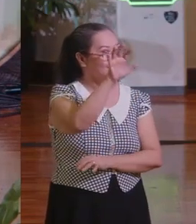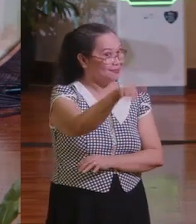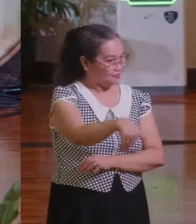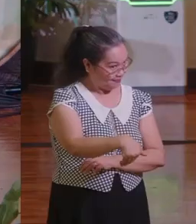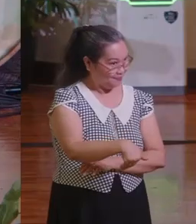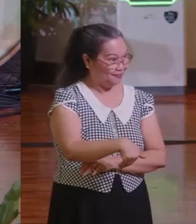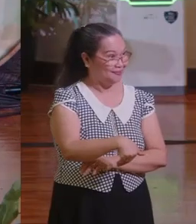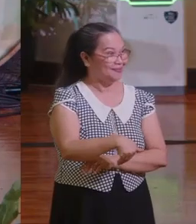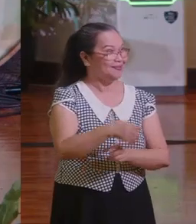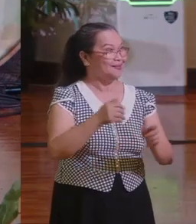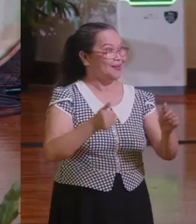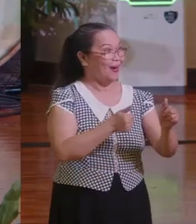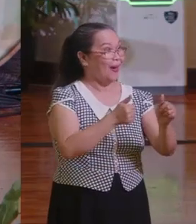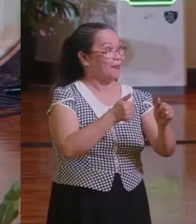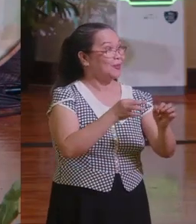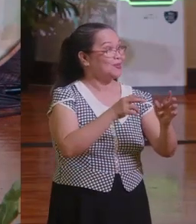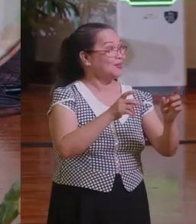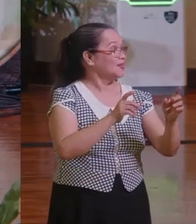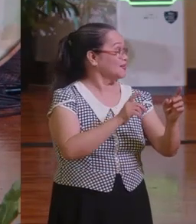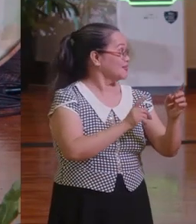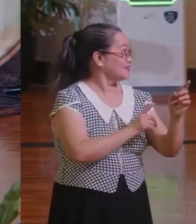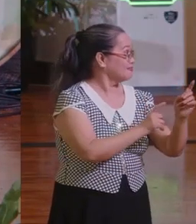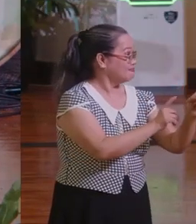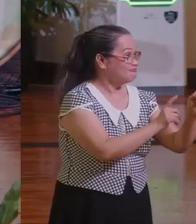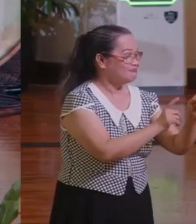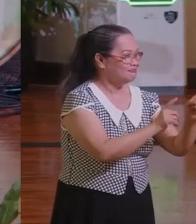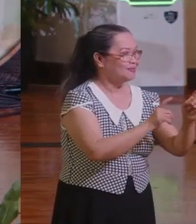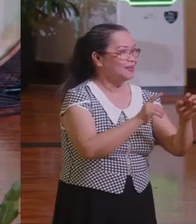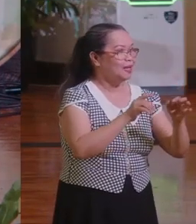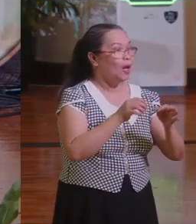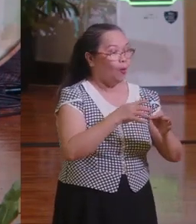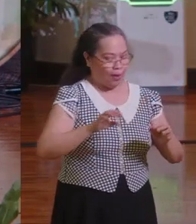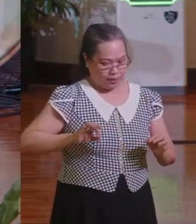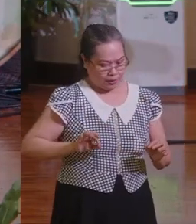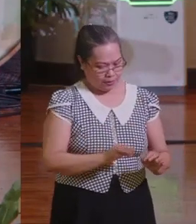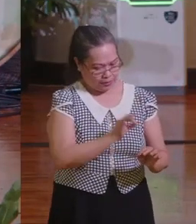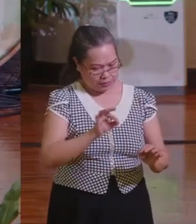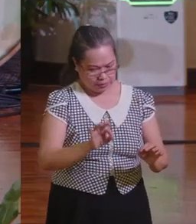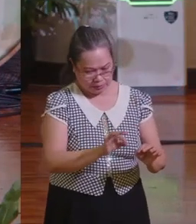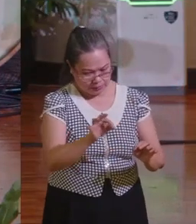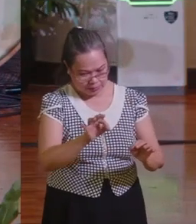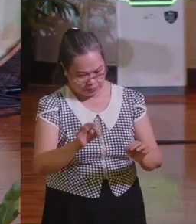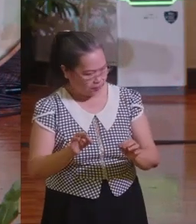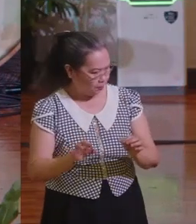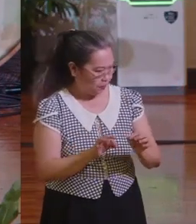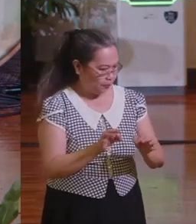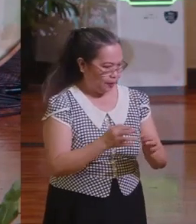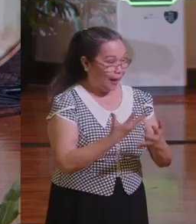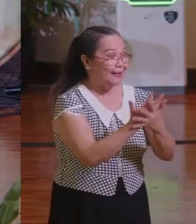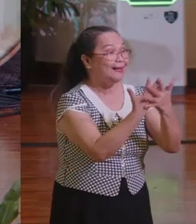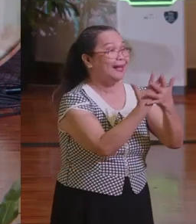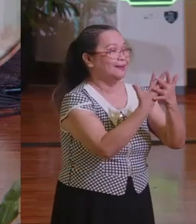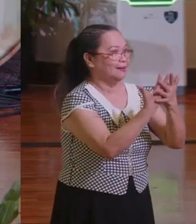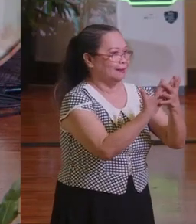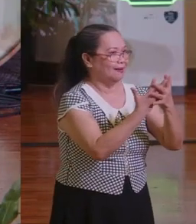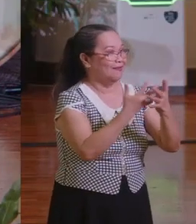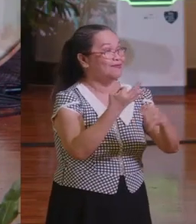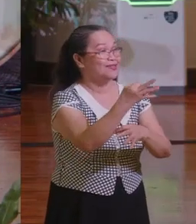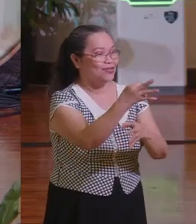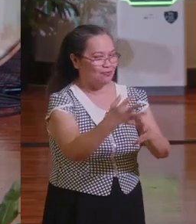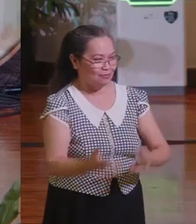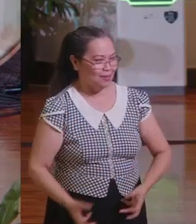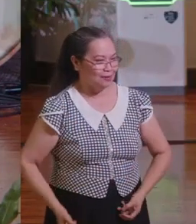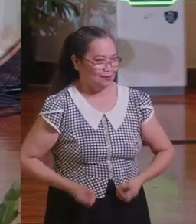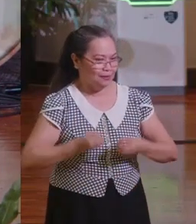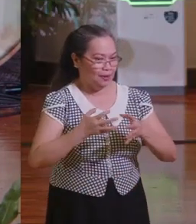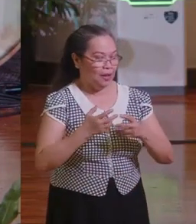were mending their nets. No, pinapatsihan yung mga butas ng kanilang lambat. To mend